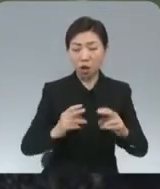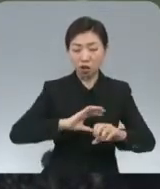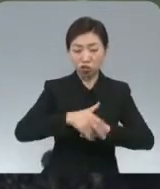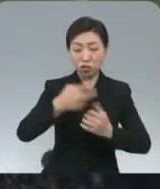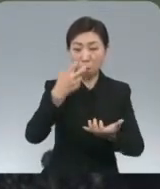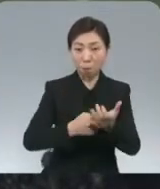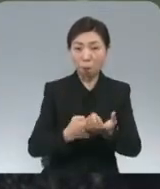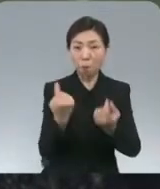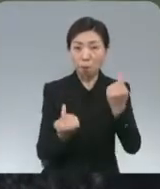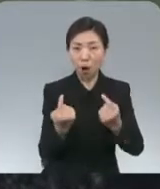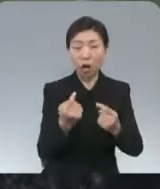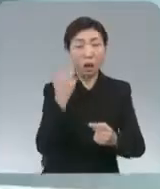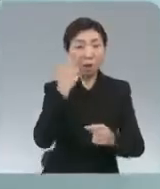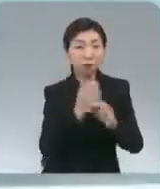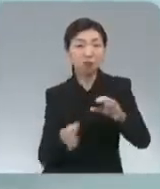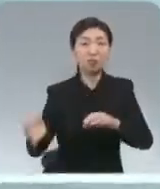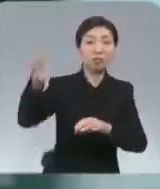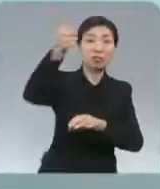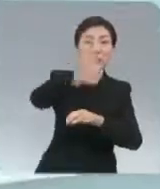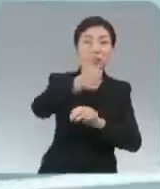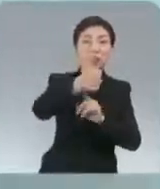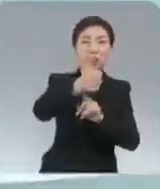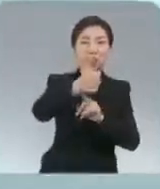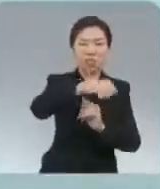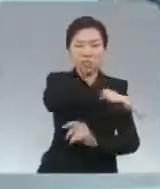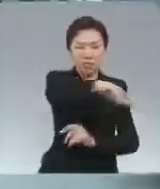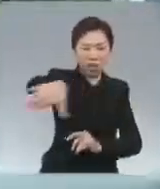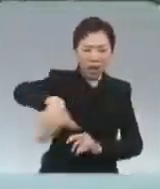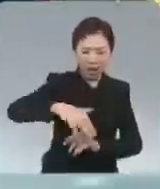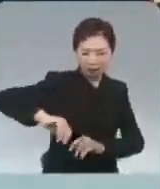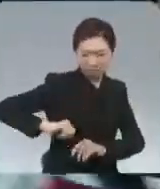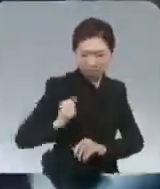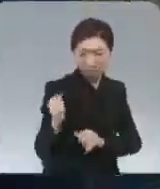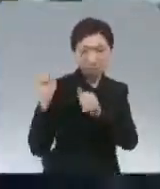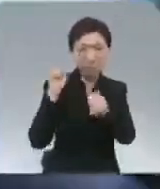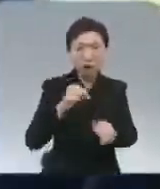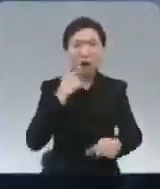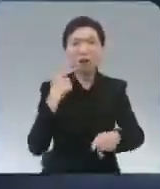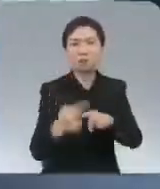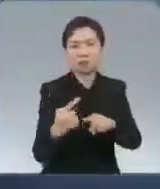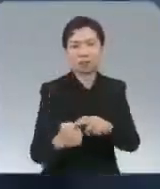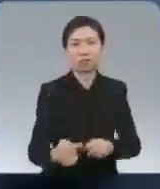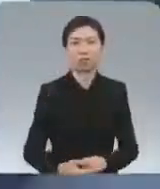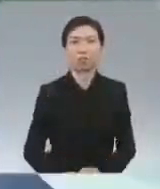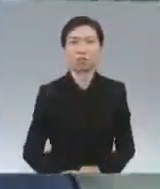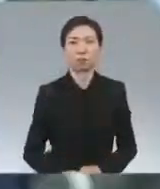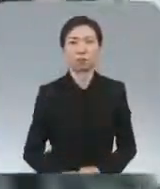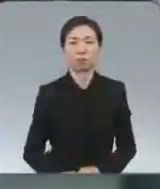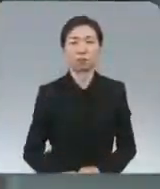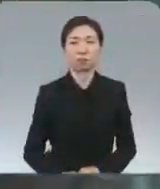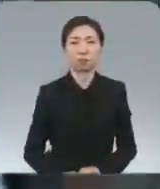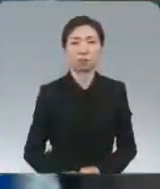压朝鲜的联合国制裁，今后也不会承认。金城